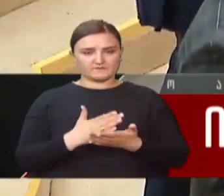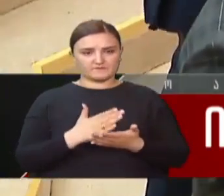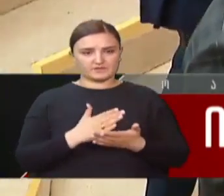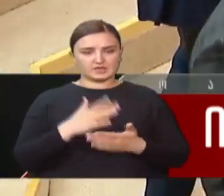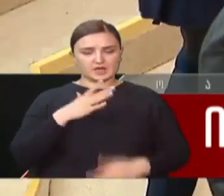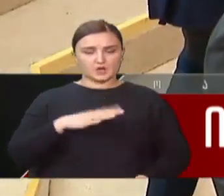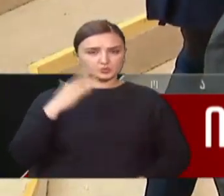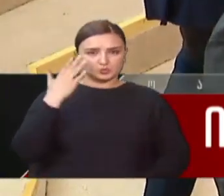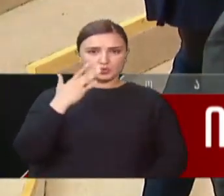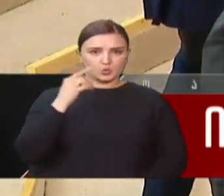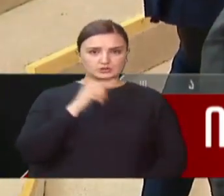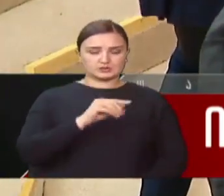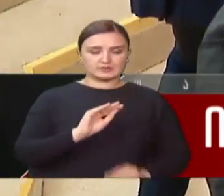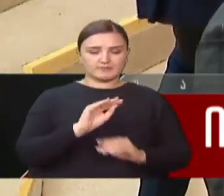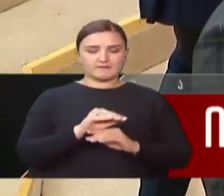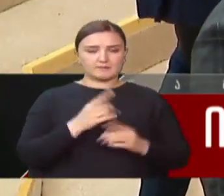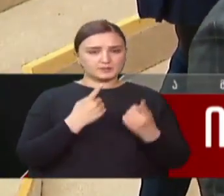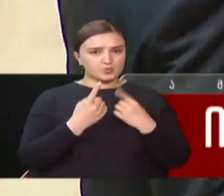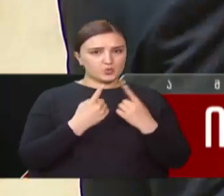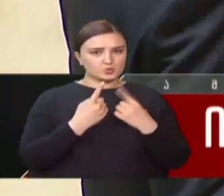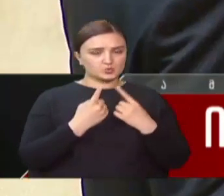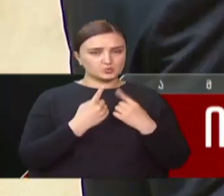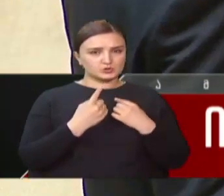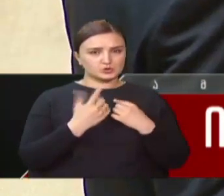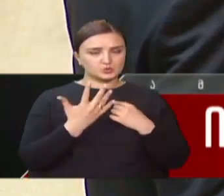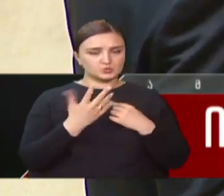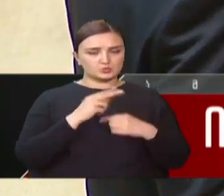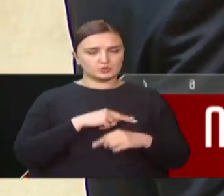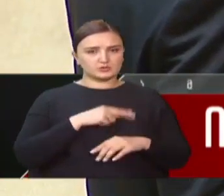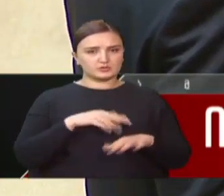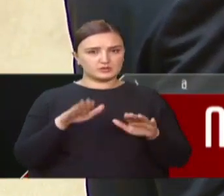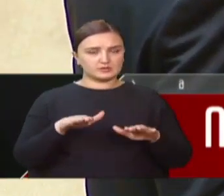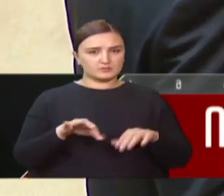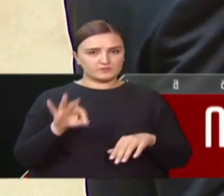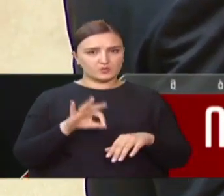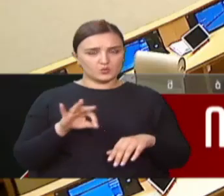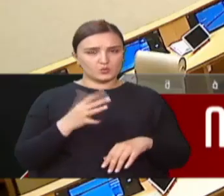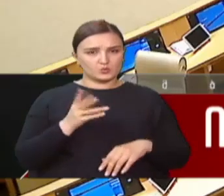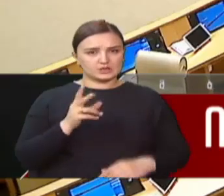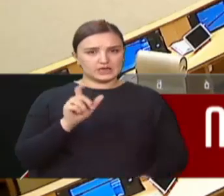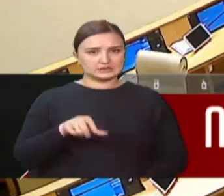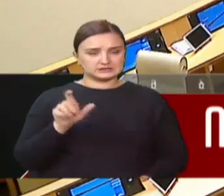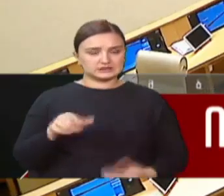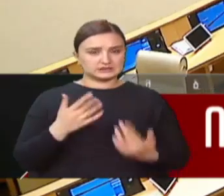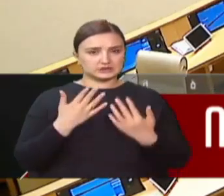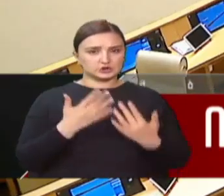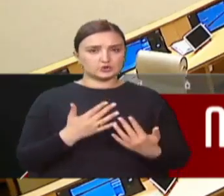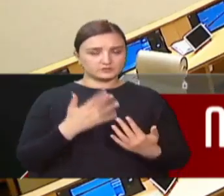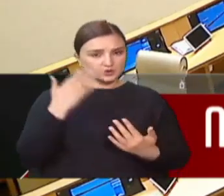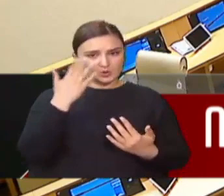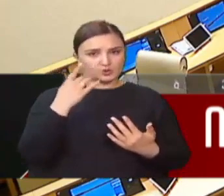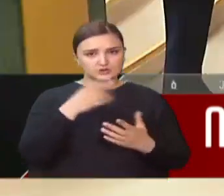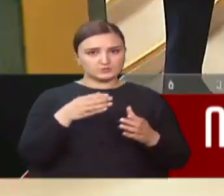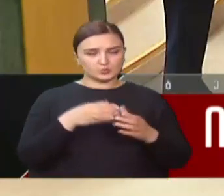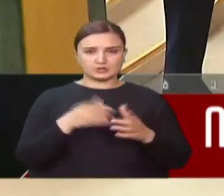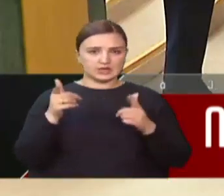და ქართულ ოცნებასთან დამატებით კონსულტაციებს ხუთ ვაკანტურ პოზიციაზე ხუთ კანდიდატზე ითხოვდა, რასაც მართველი